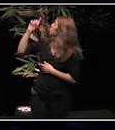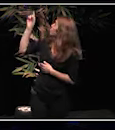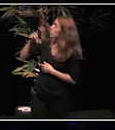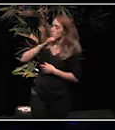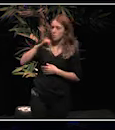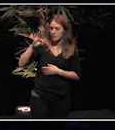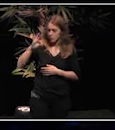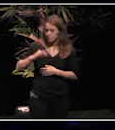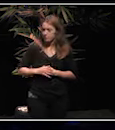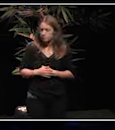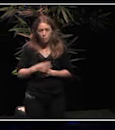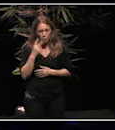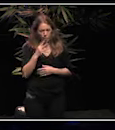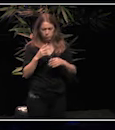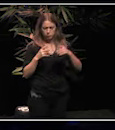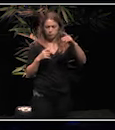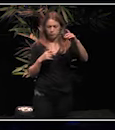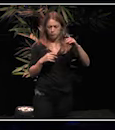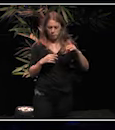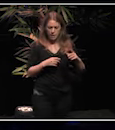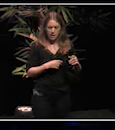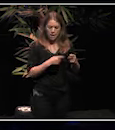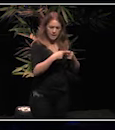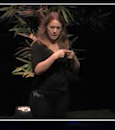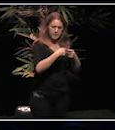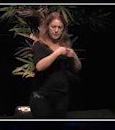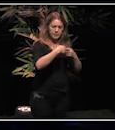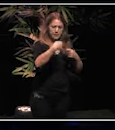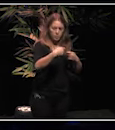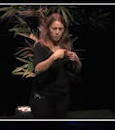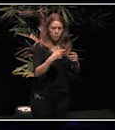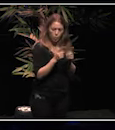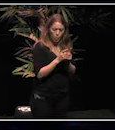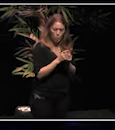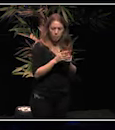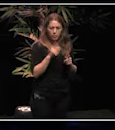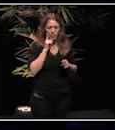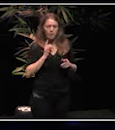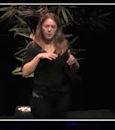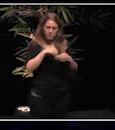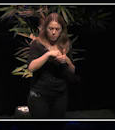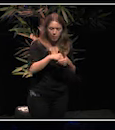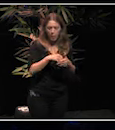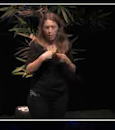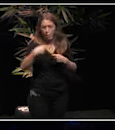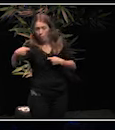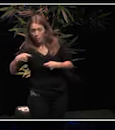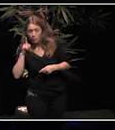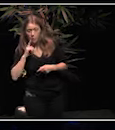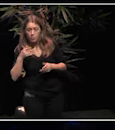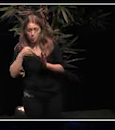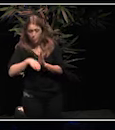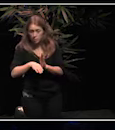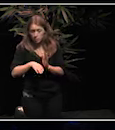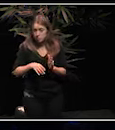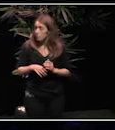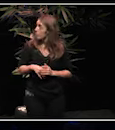évidente entre la distance et la participation des femmes, qui n'est déjà pas très élevée sur l'OCC, seulement 25%, donc on est loin des 50%, on est loin de la